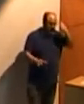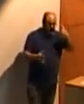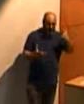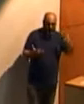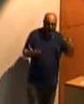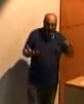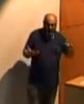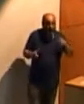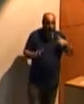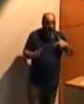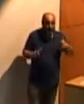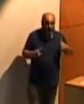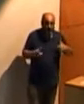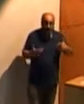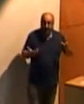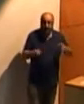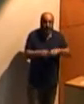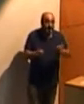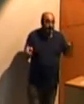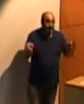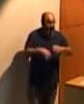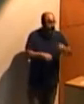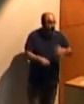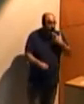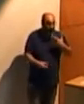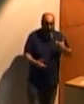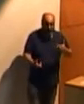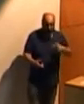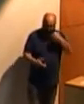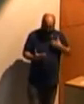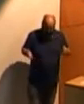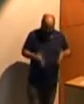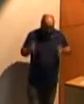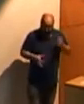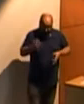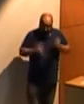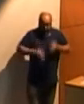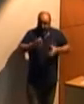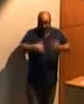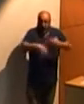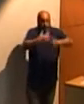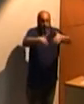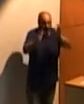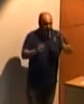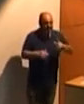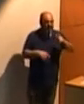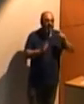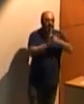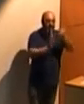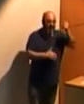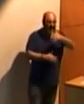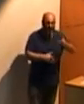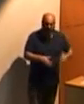ne pas tomber dans le piège de la création de l'homme par l'homme et à l'époque je me rappelle aux états unis on nous parlait de